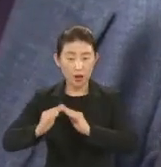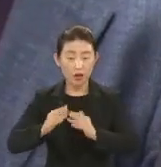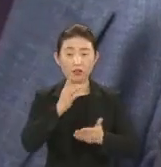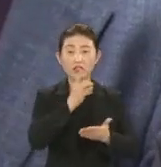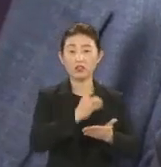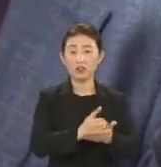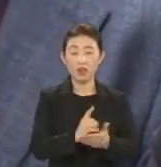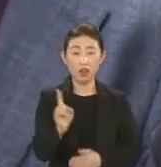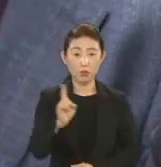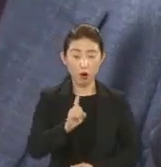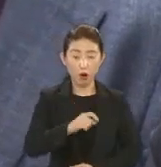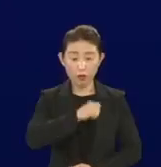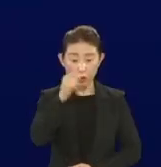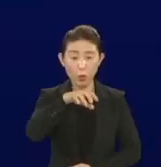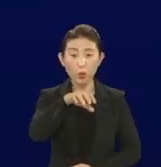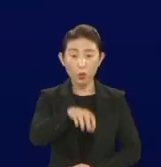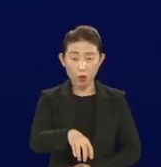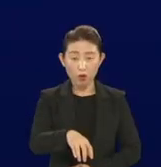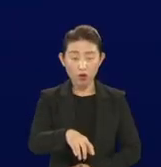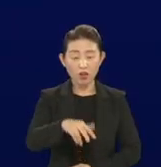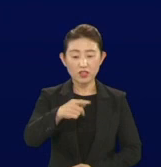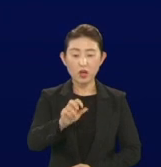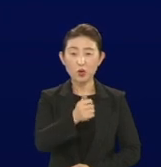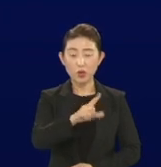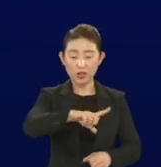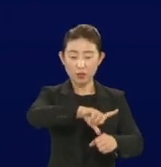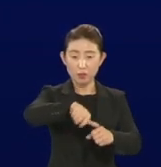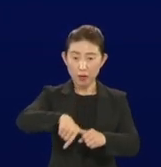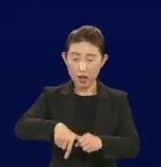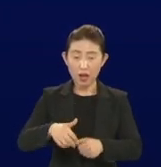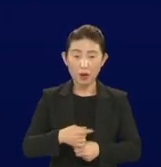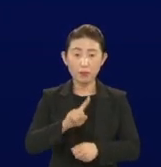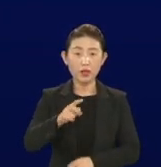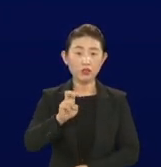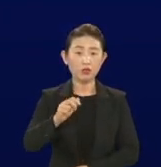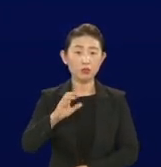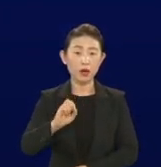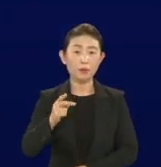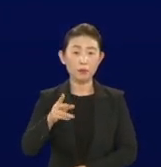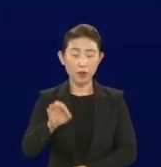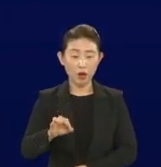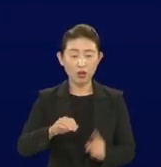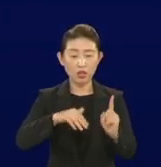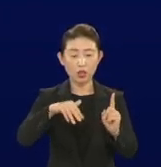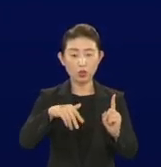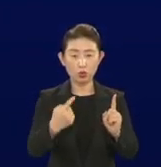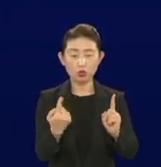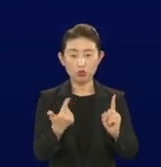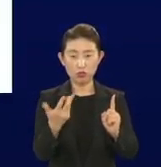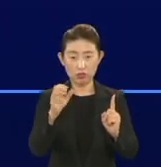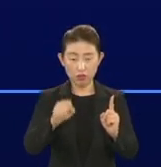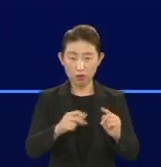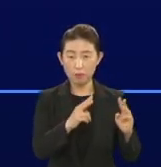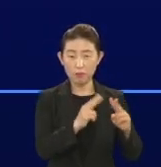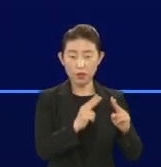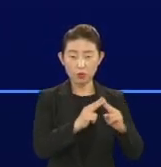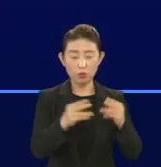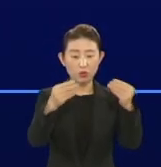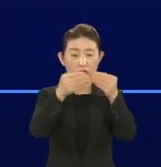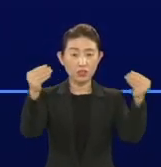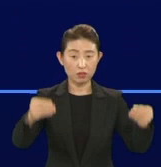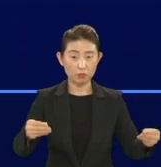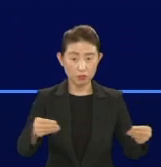신규 산단 후보지로 선정된 성안읍 종축장 부지 126만 평은 1조 6천억 원을 들여 반도체와 디스플레이